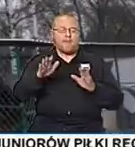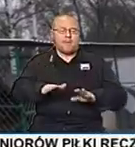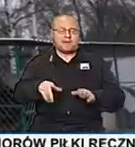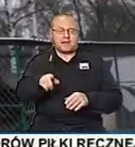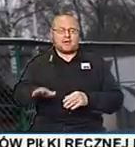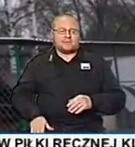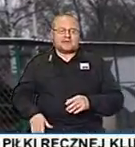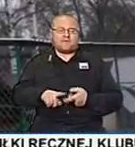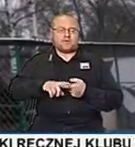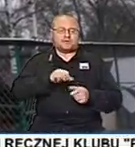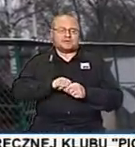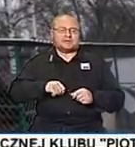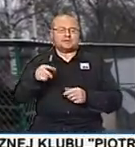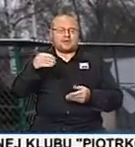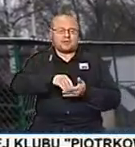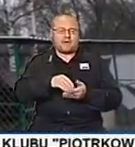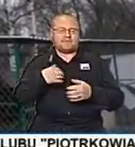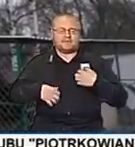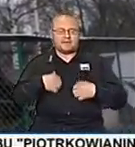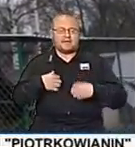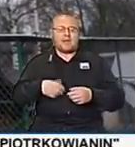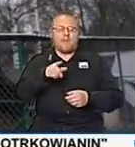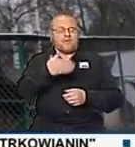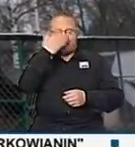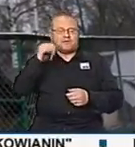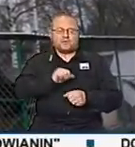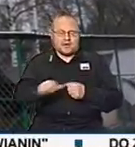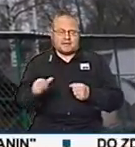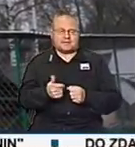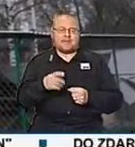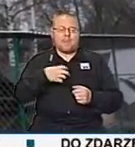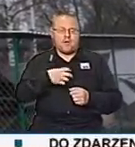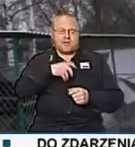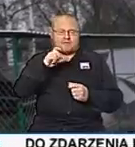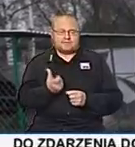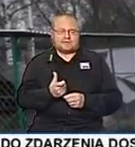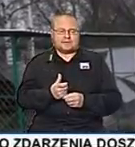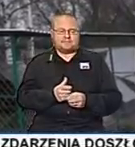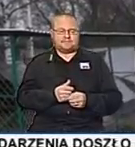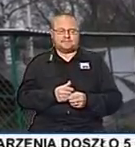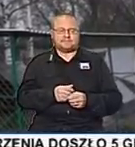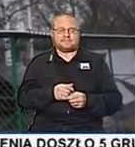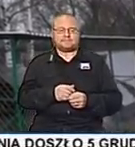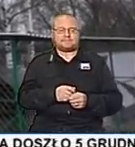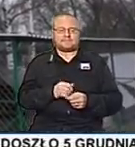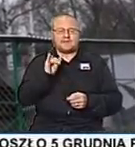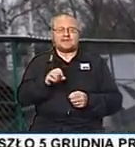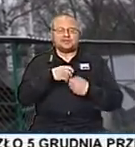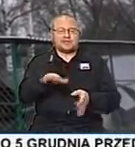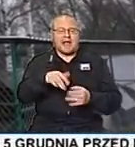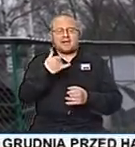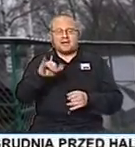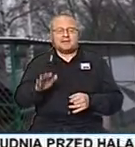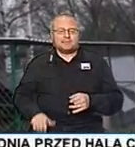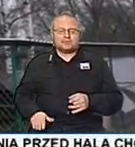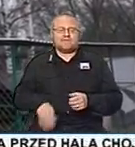schronisku wiąże się dla niego z dodatkowym stresem, bo on nie wie, co się dzieje, bardzo go to wszystko boli. No i też szczekanie innych